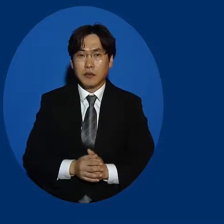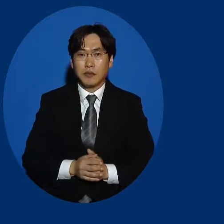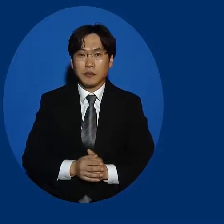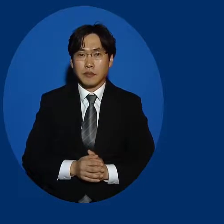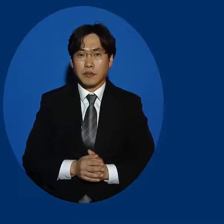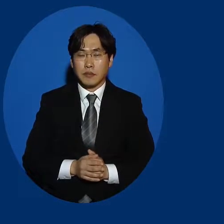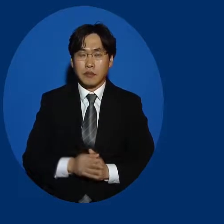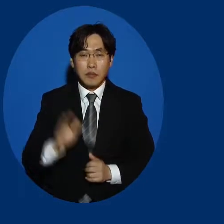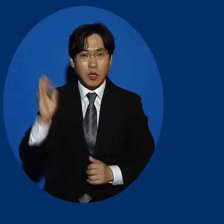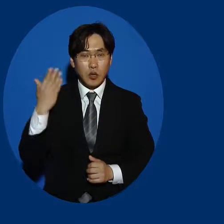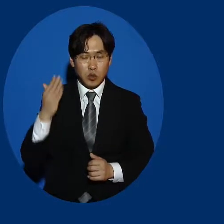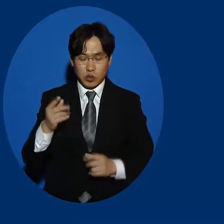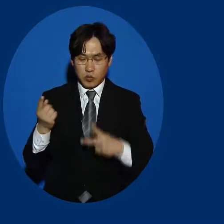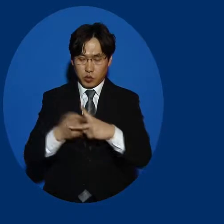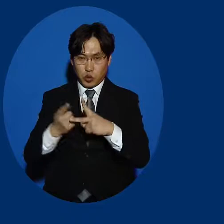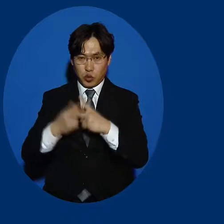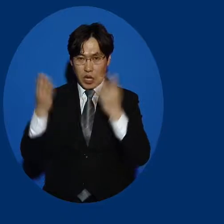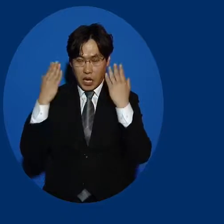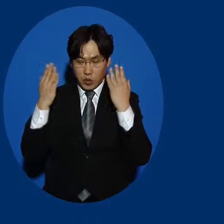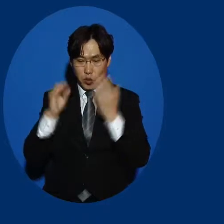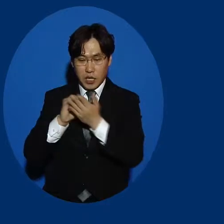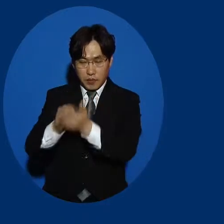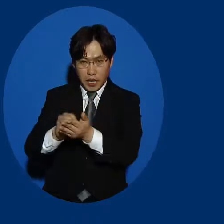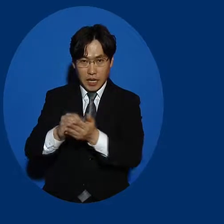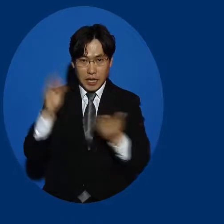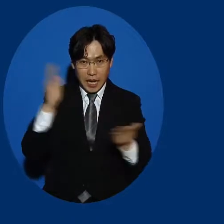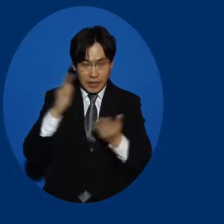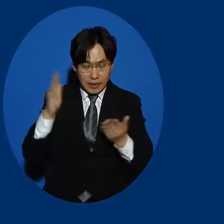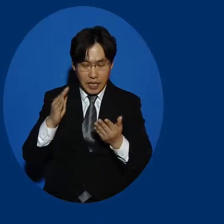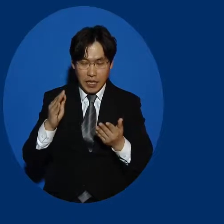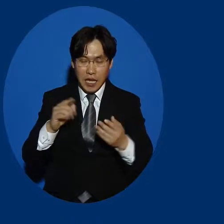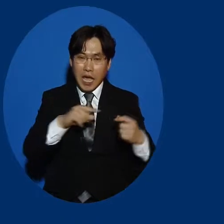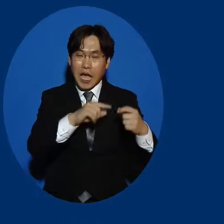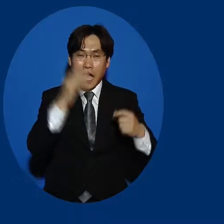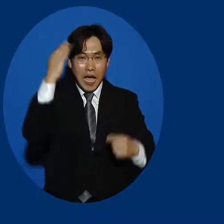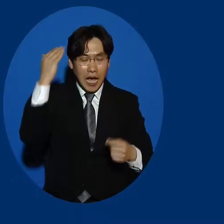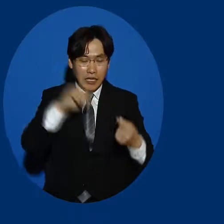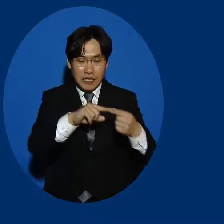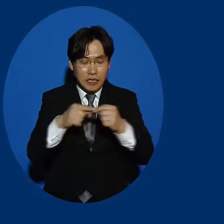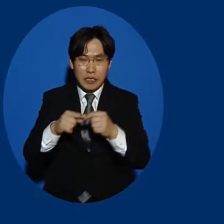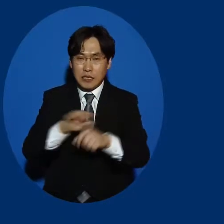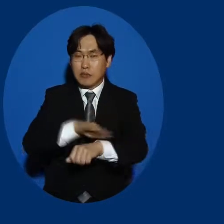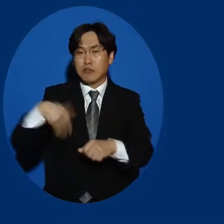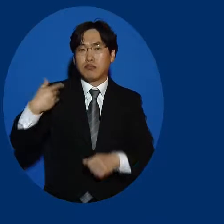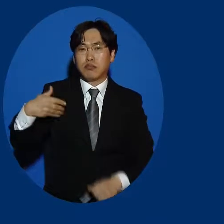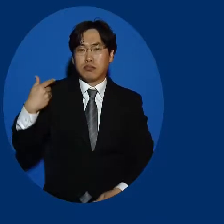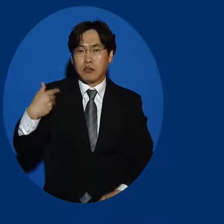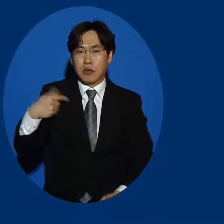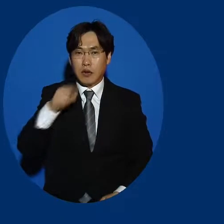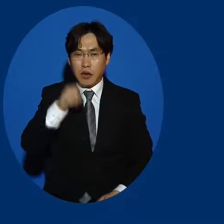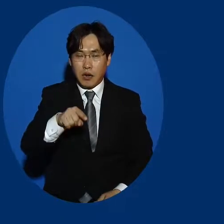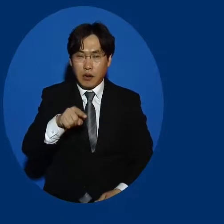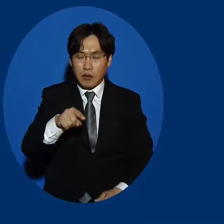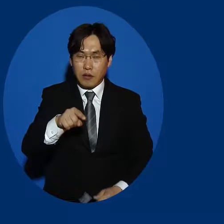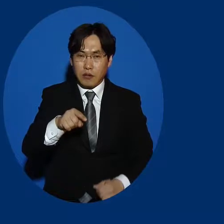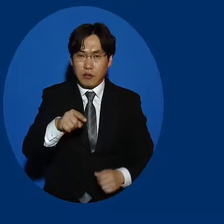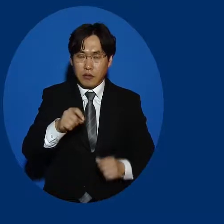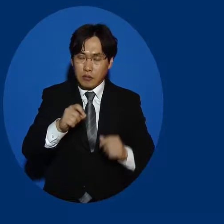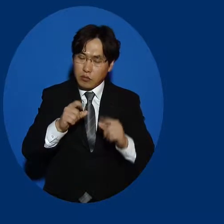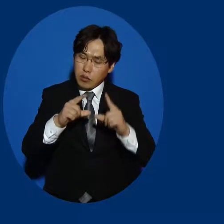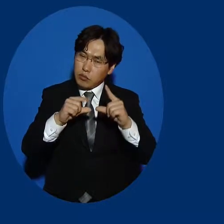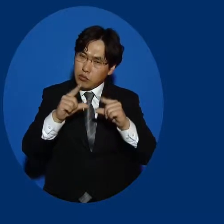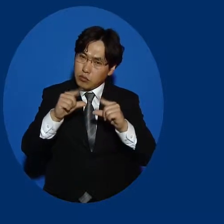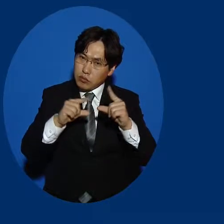여러분들 요즘 초등학교에 입학하는 학생들이 한글을 모르고 입학하는 학생들의